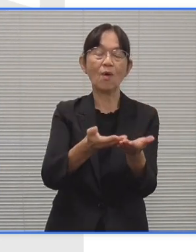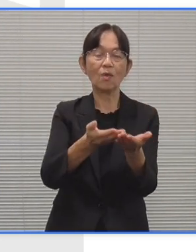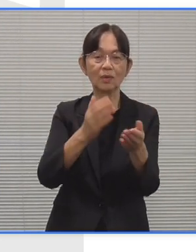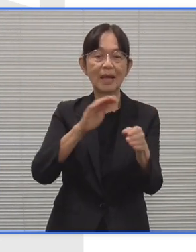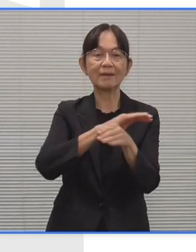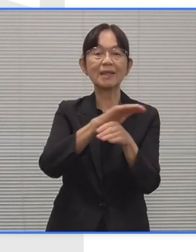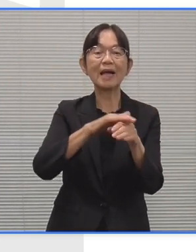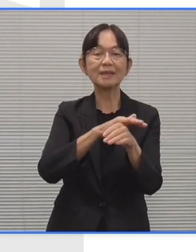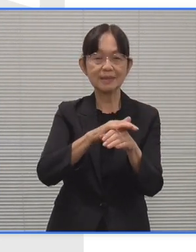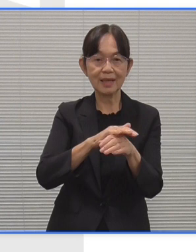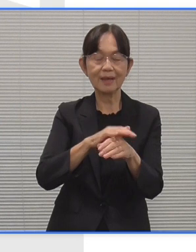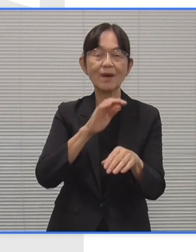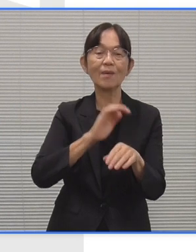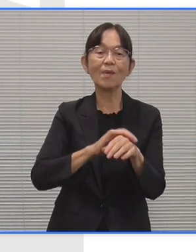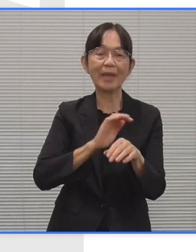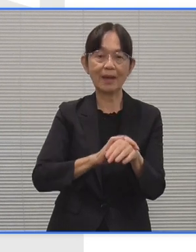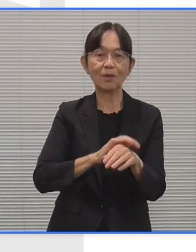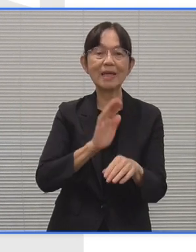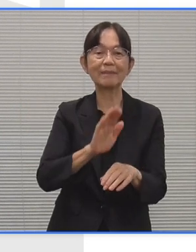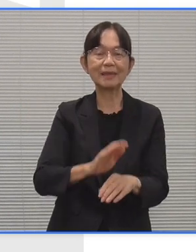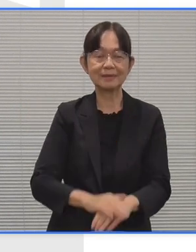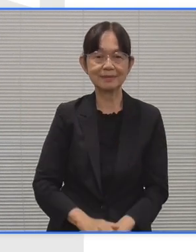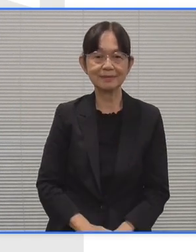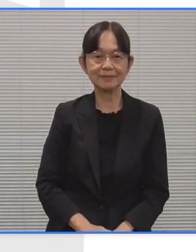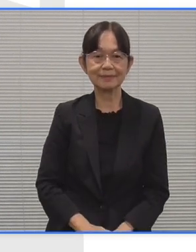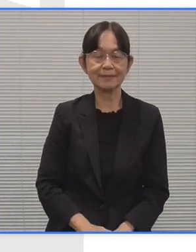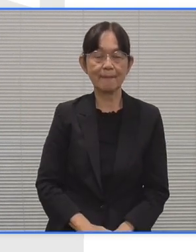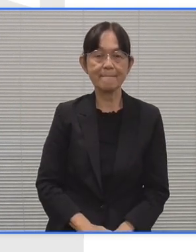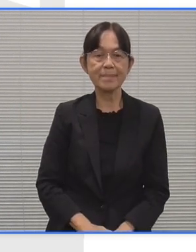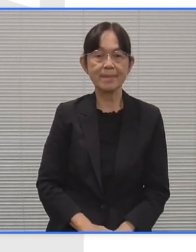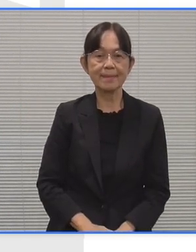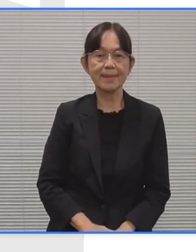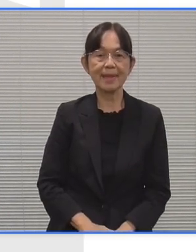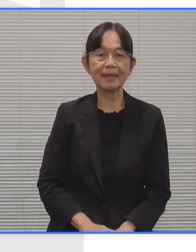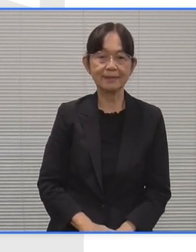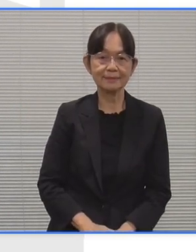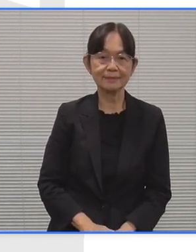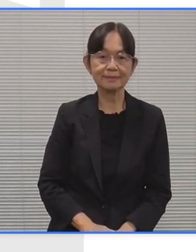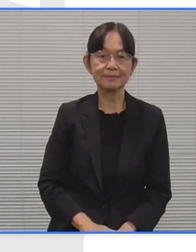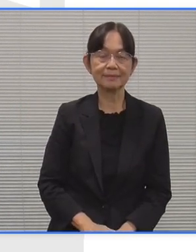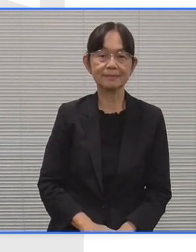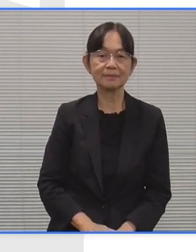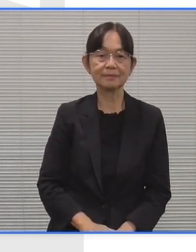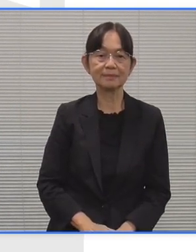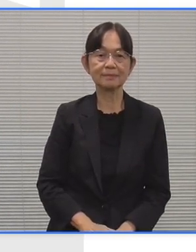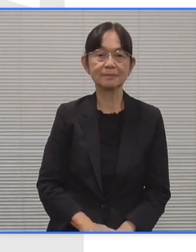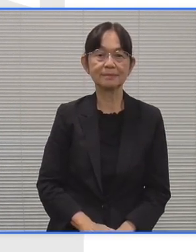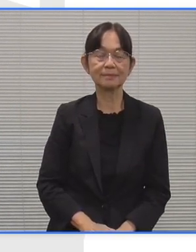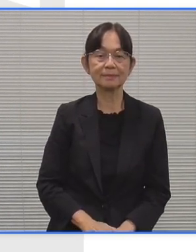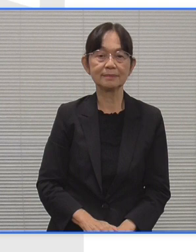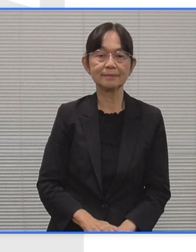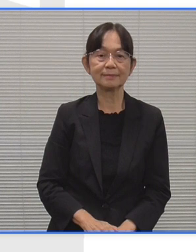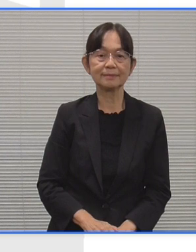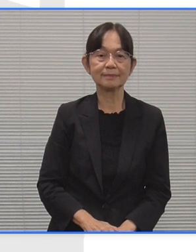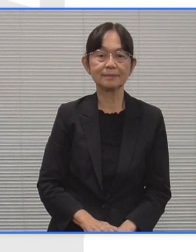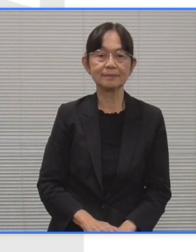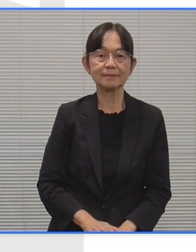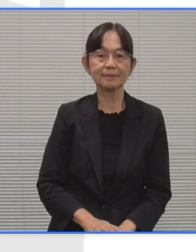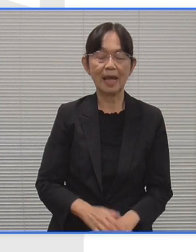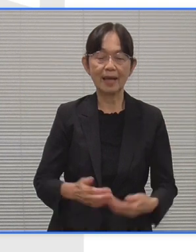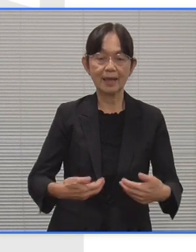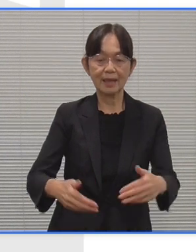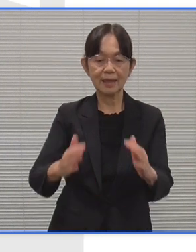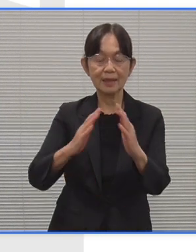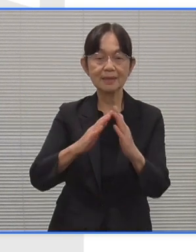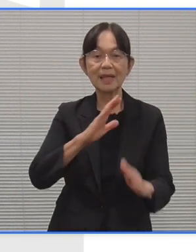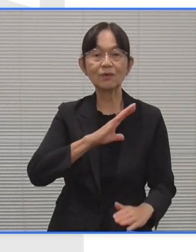な面談面接になっています。ただ例えばその里帰り